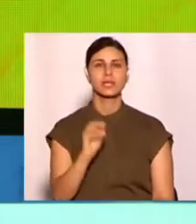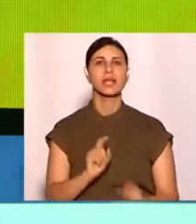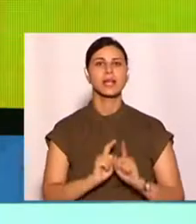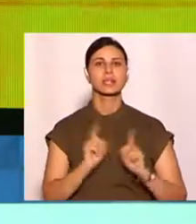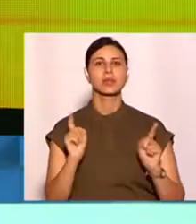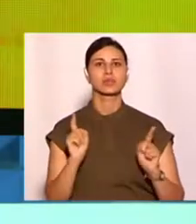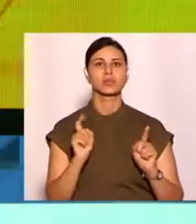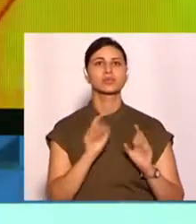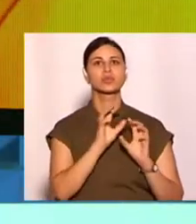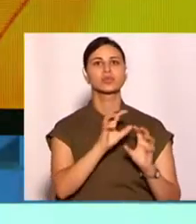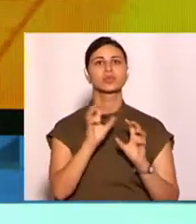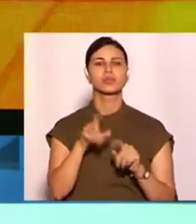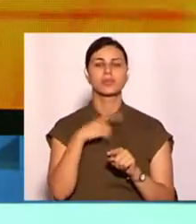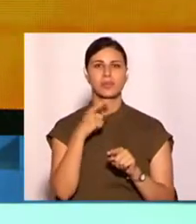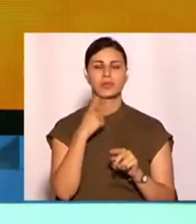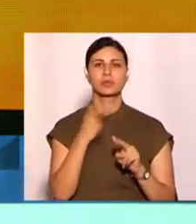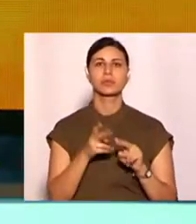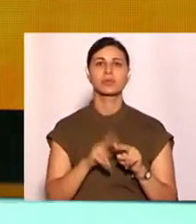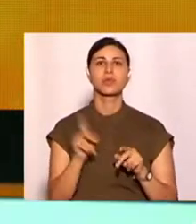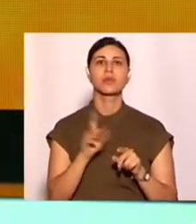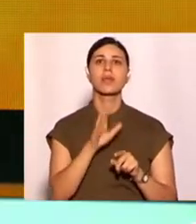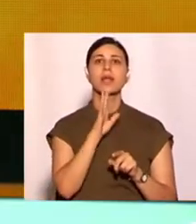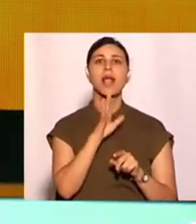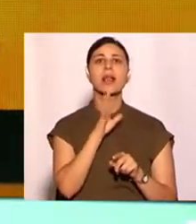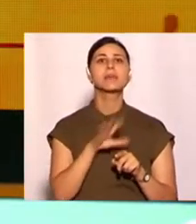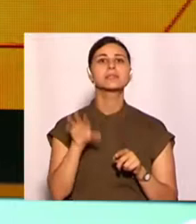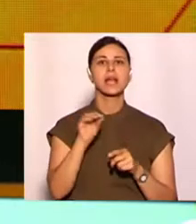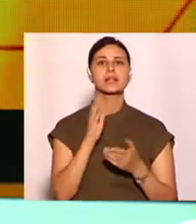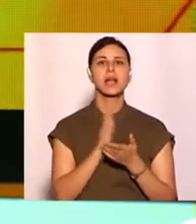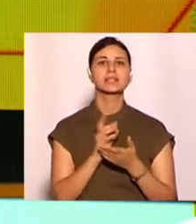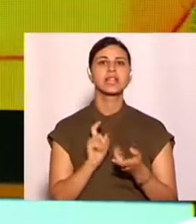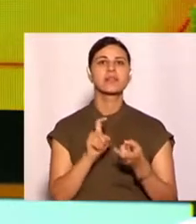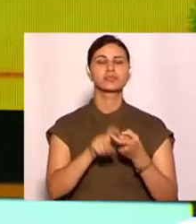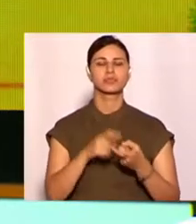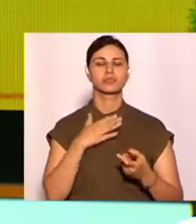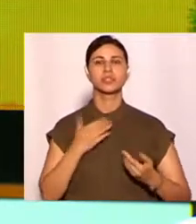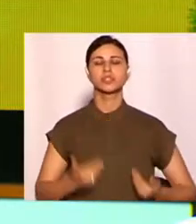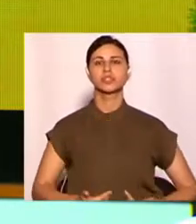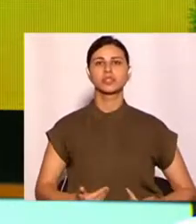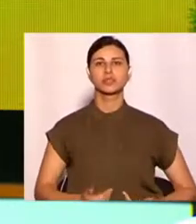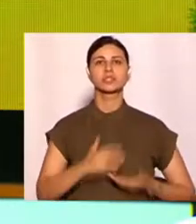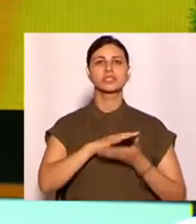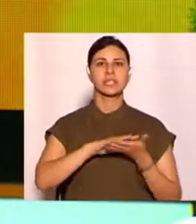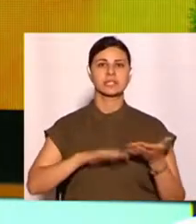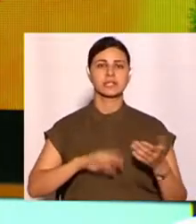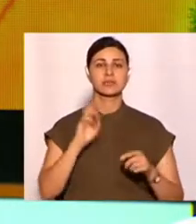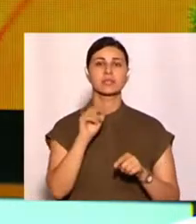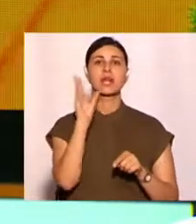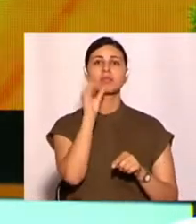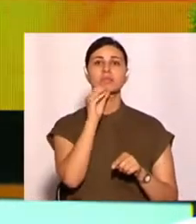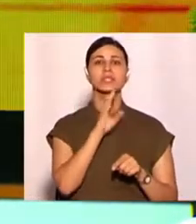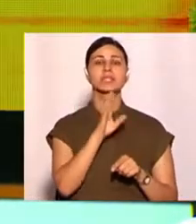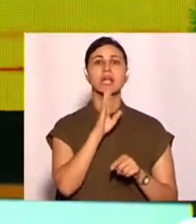განსაკუთრებული ზრუნვით საუბრობთ, იმიტომ რომ ქალებთან არის დაკავშირებული ჩვენი სიცოცხლის გაგრძელება და როდესაც